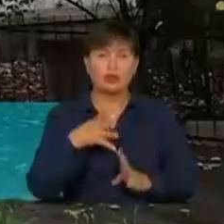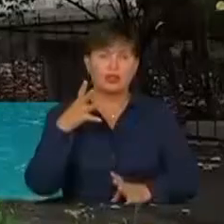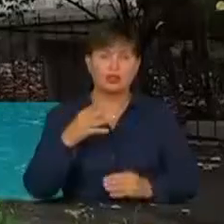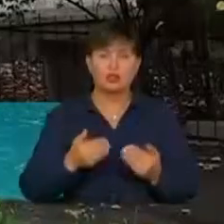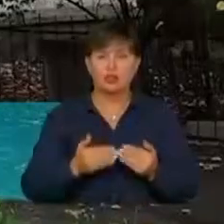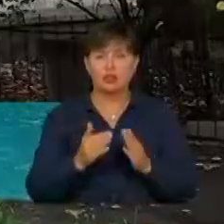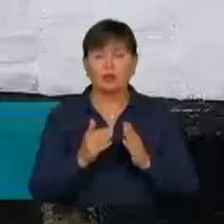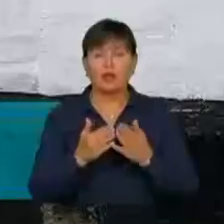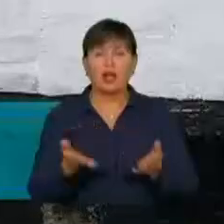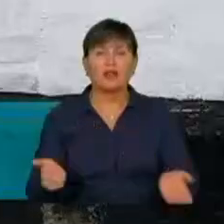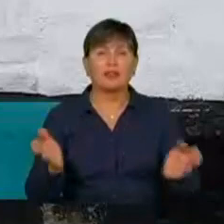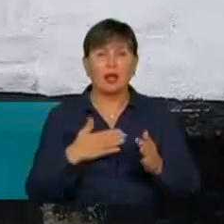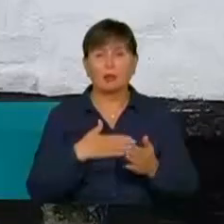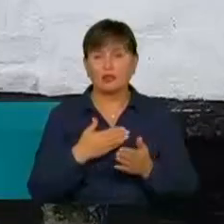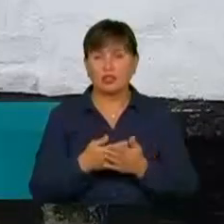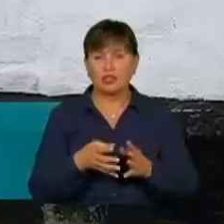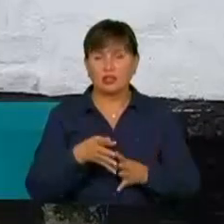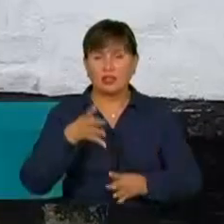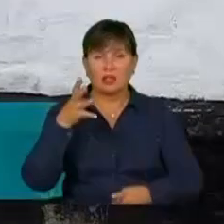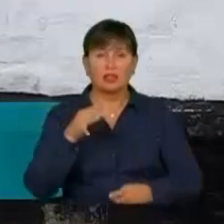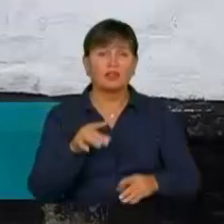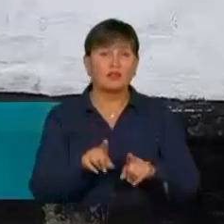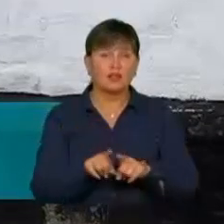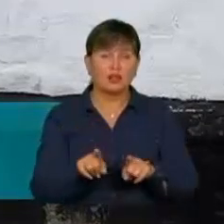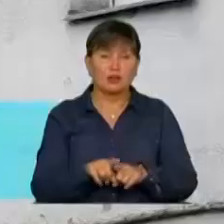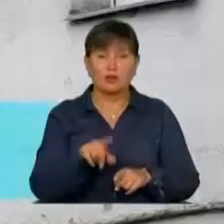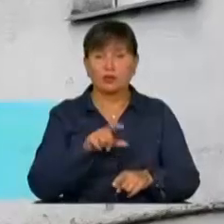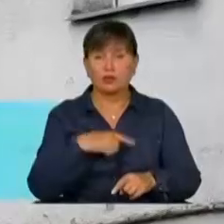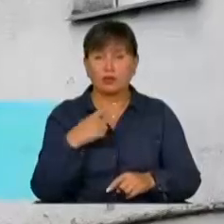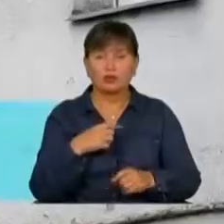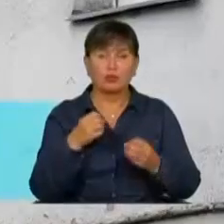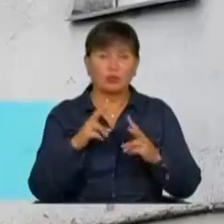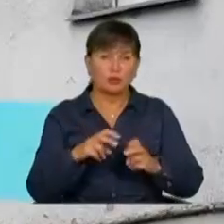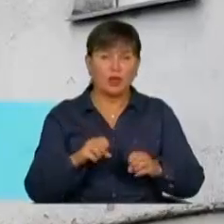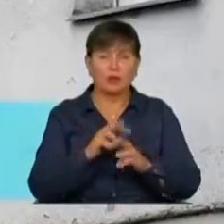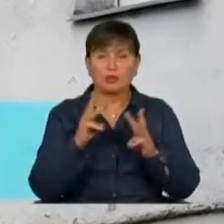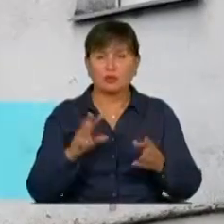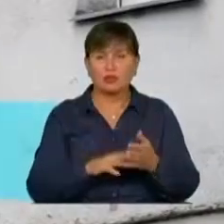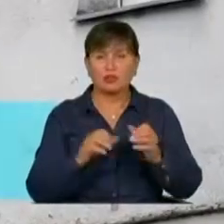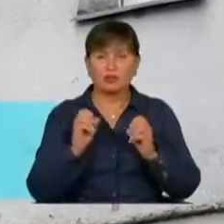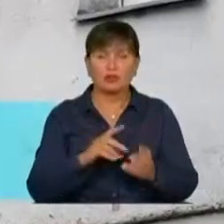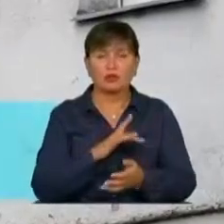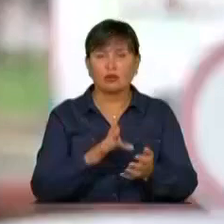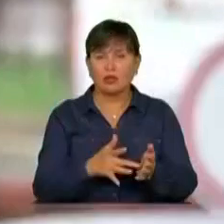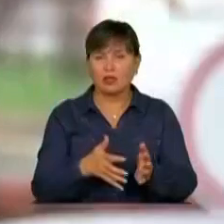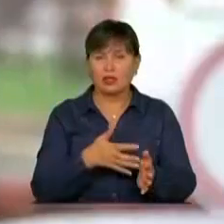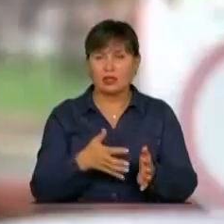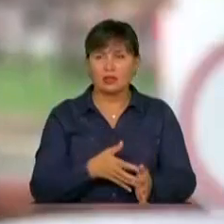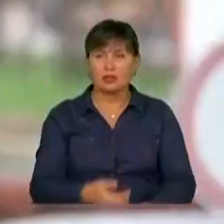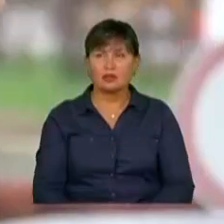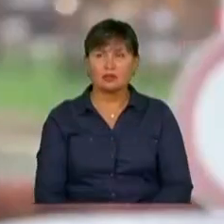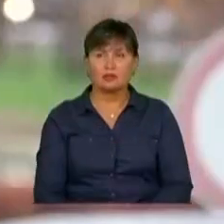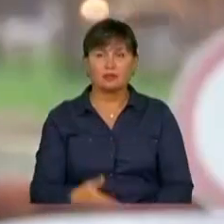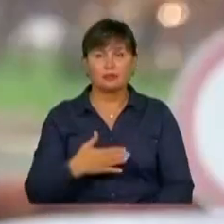дома. Остальные – общественные здания. Тем не менее, говорят урбанисты, просто проверок для обеспечения безопасности в городе недостаточно. Нам